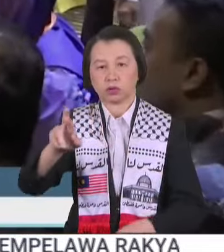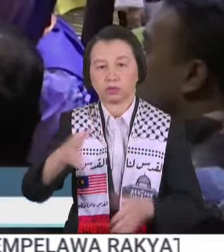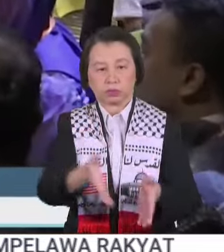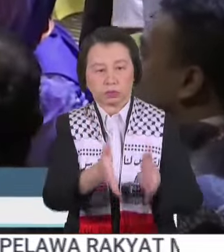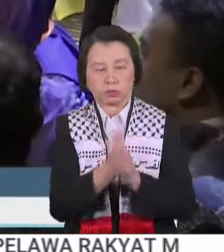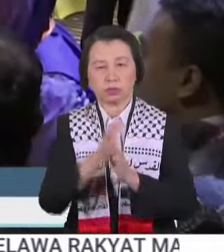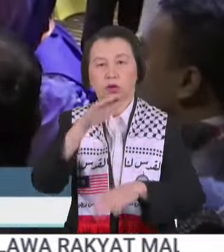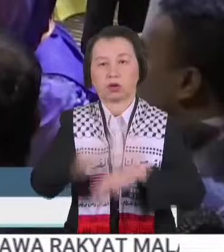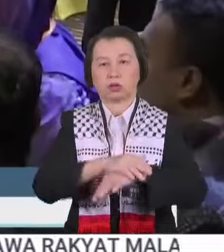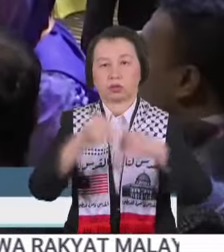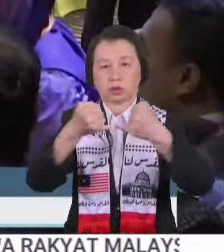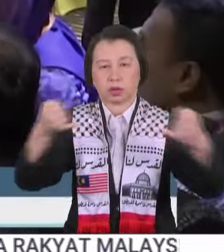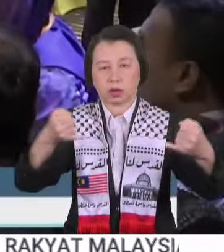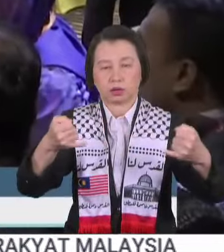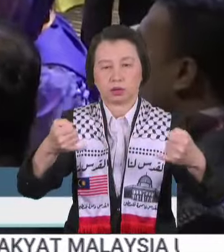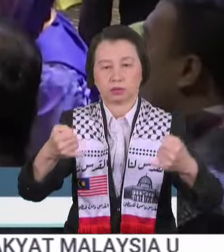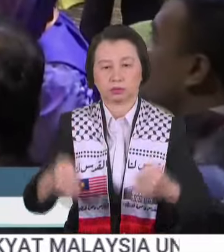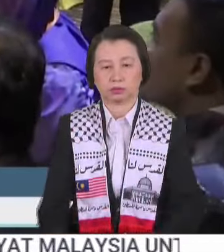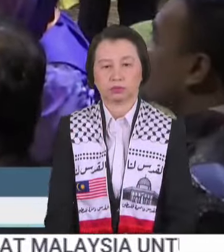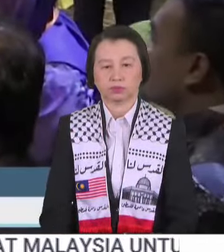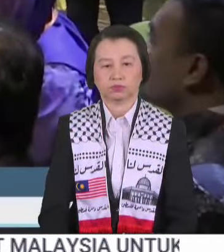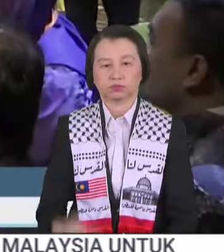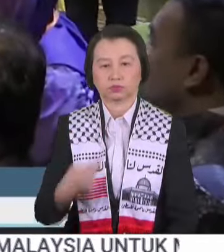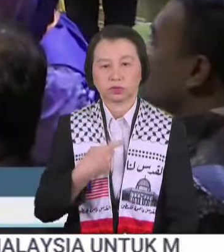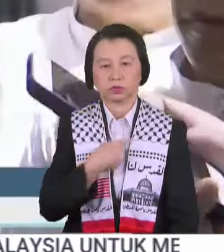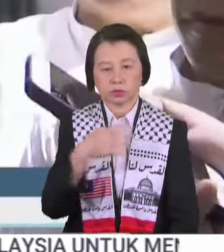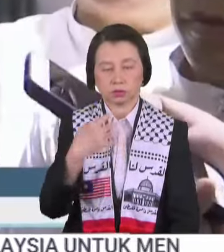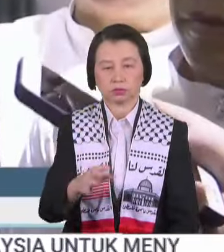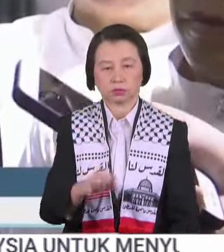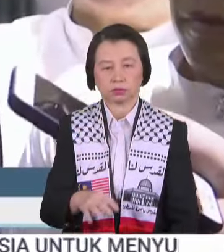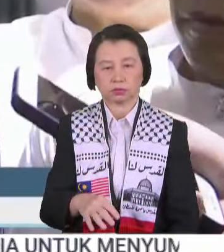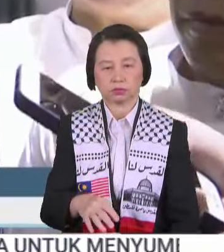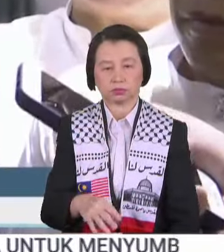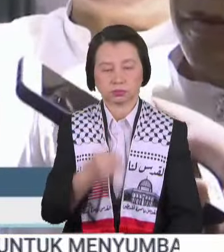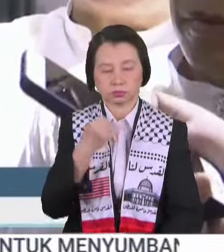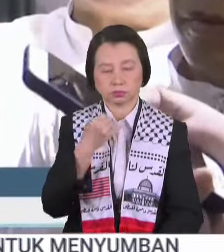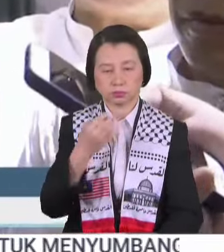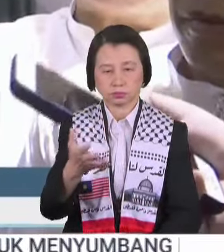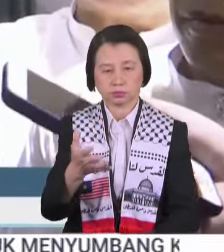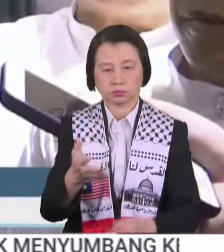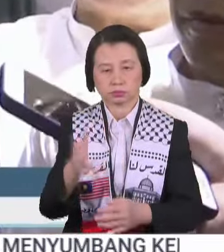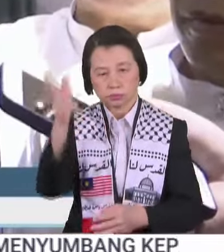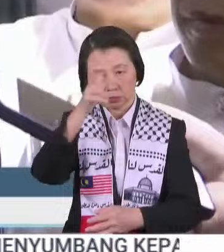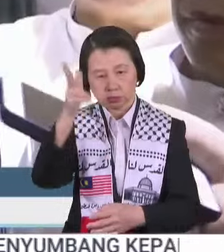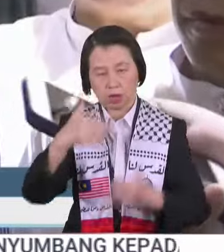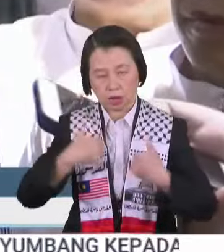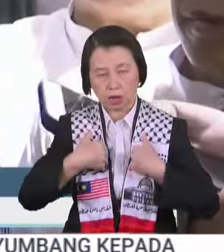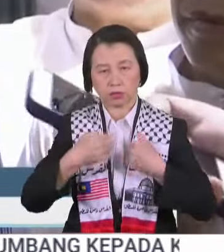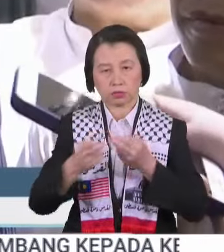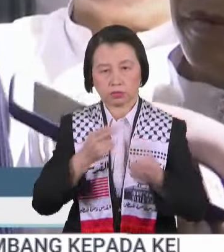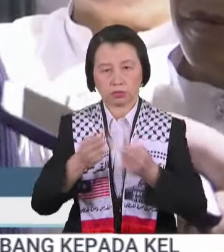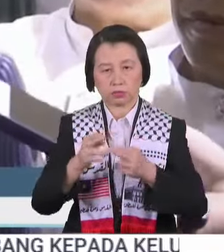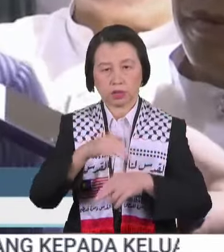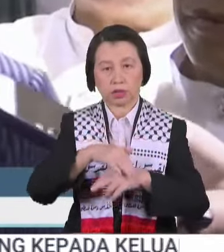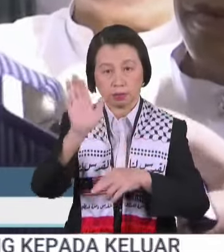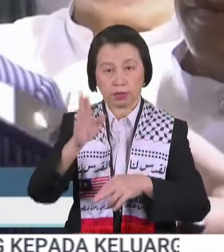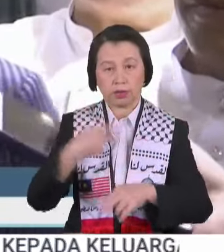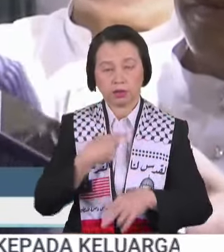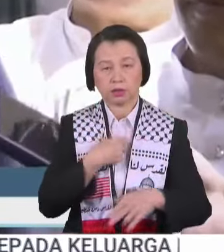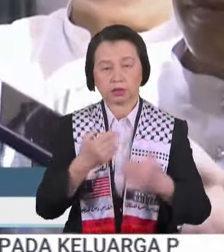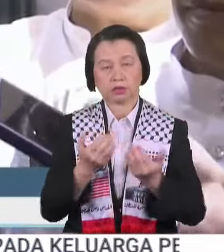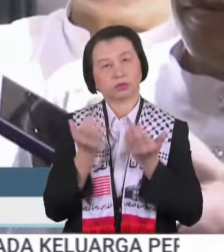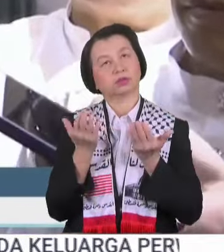secara dalam talian. Ini kita sudah panjangkan kepada kerajaan supaya ada usaha yang lebih dan kita berdoalah supaya